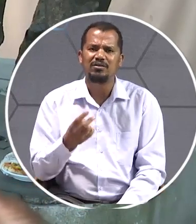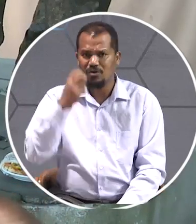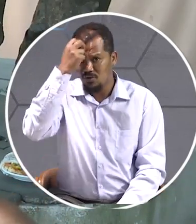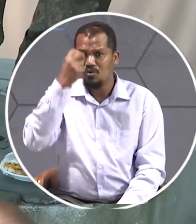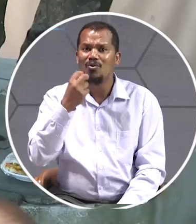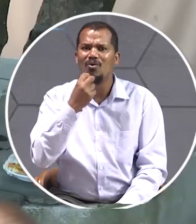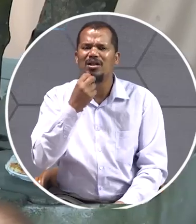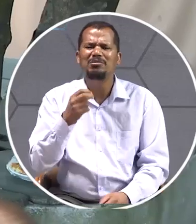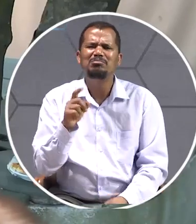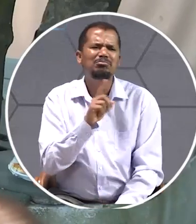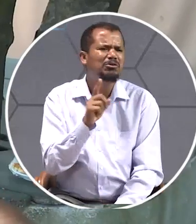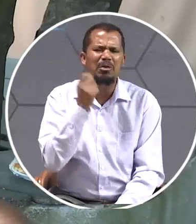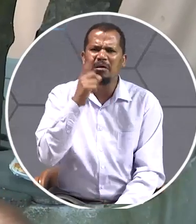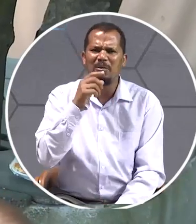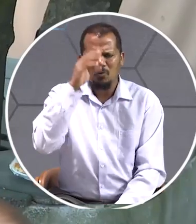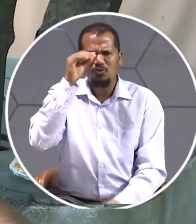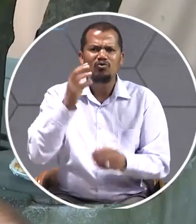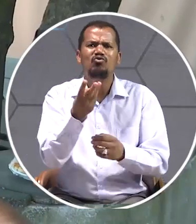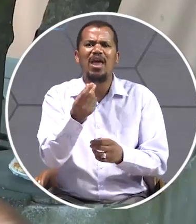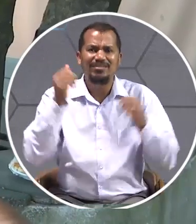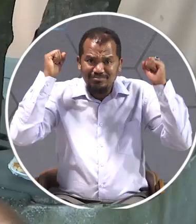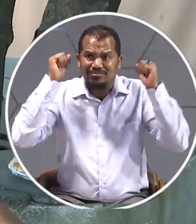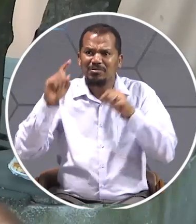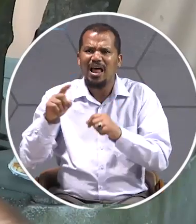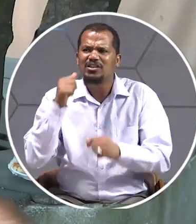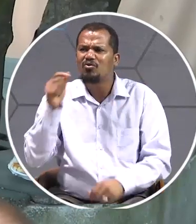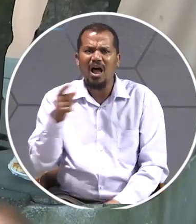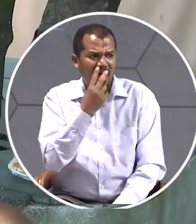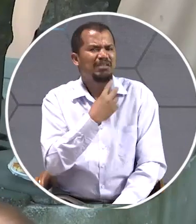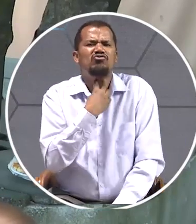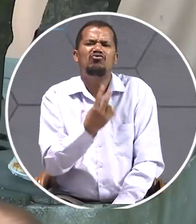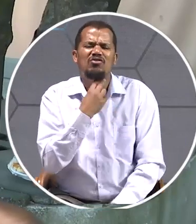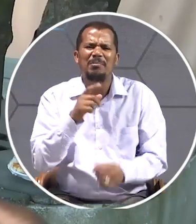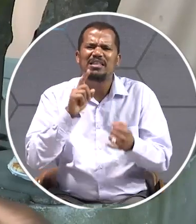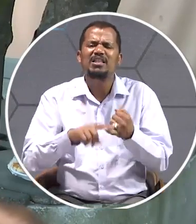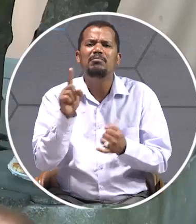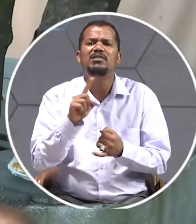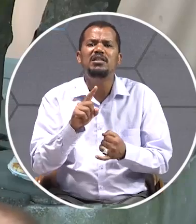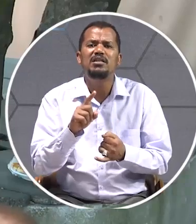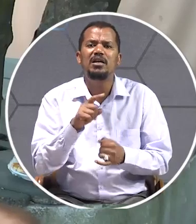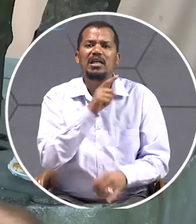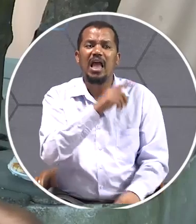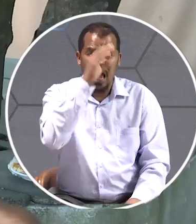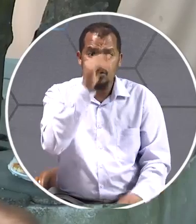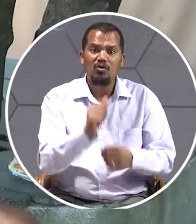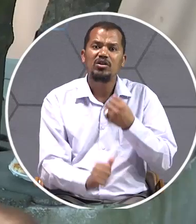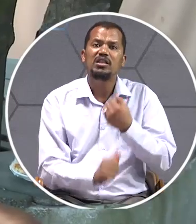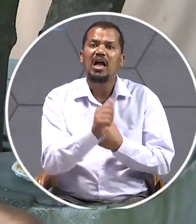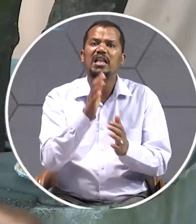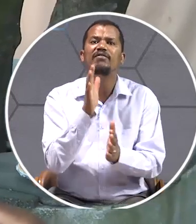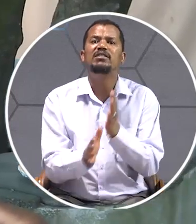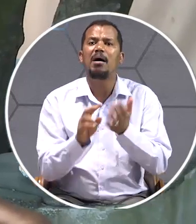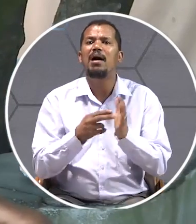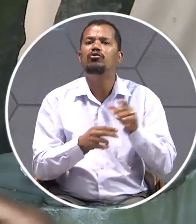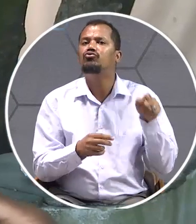ቤተ ወላጆቿ በጣም ግራ ገብቷቸዋል። እሱ ሲመጣ ሪያለች ነው የምትጮኸው። መጨረሻ ላይ ድምዳሜ ላይ ምንድን ነው የተደረሰው? ያ ሰው ጥቃቱን